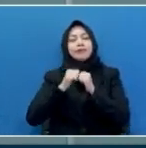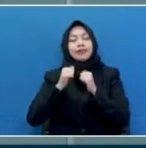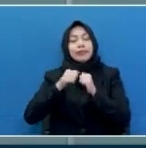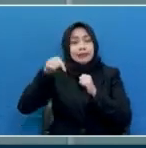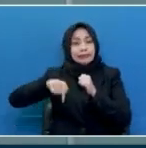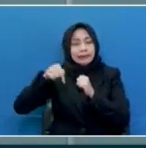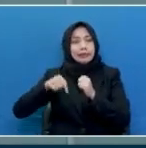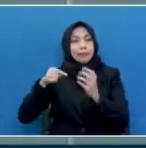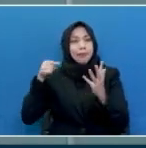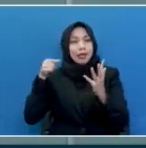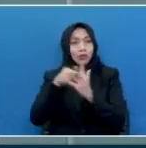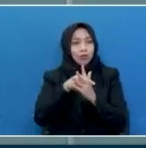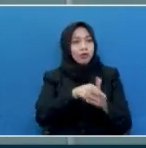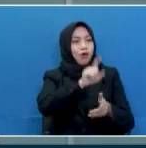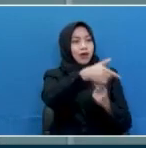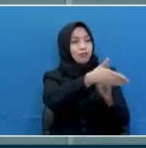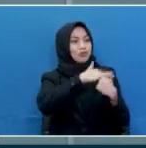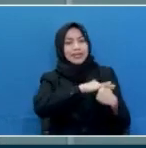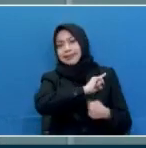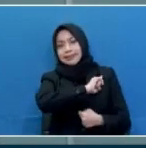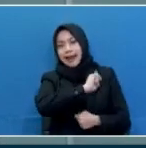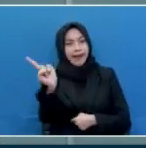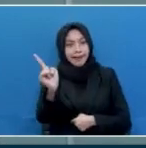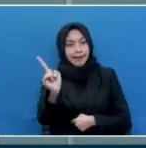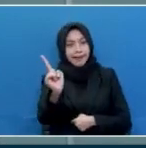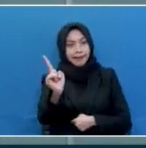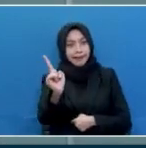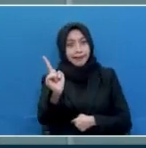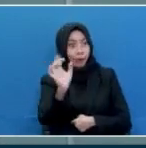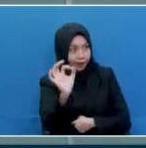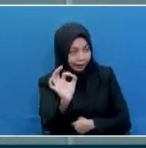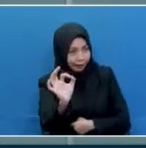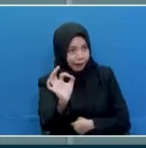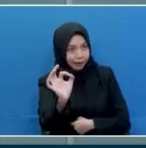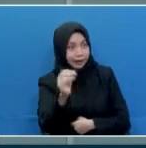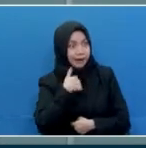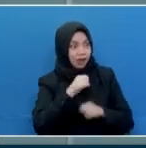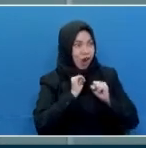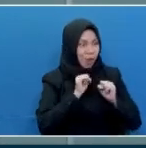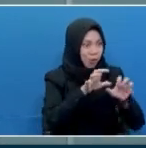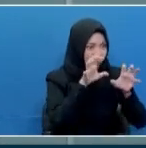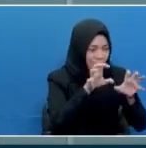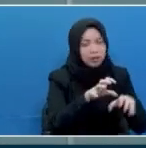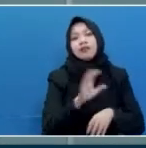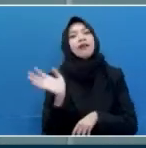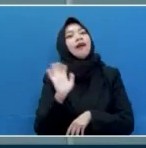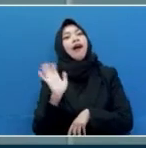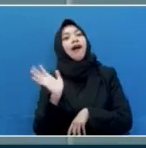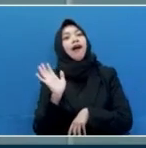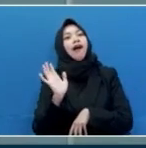ketika Pemilu ya saya bukan nakutin itu kata